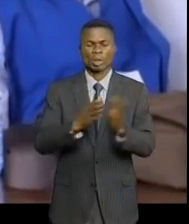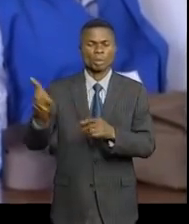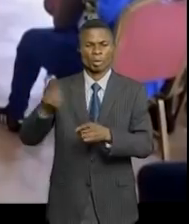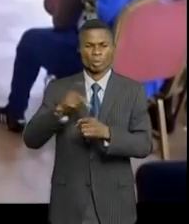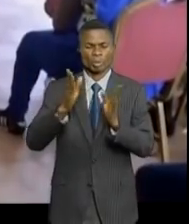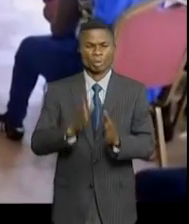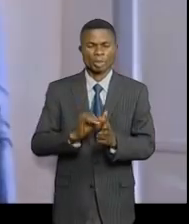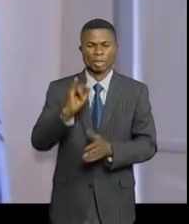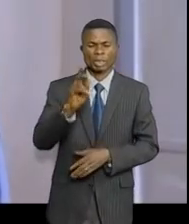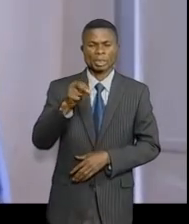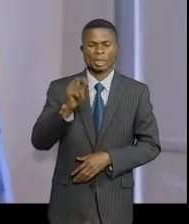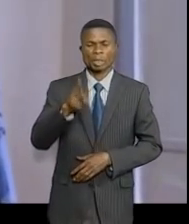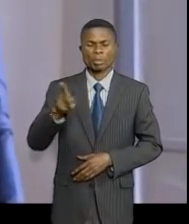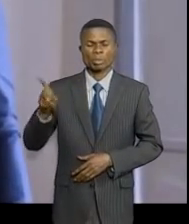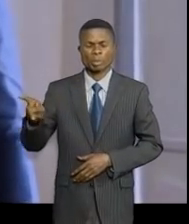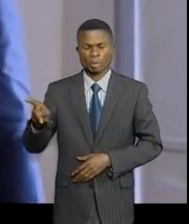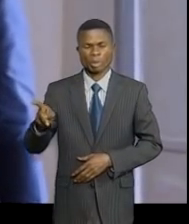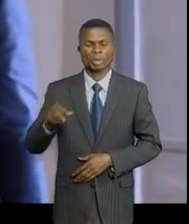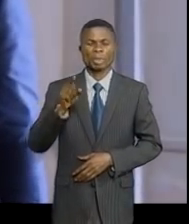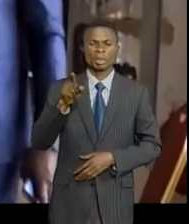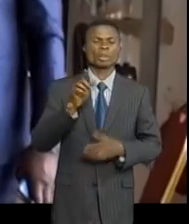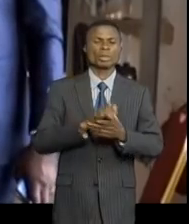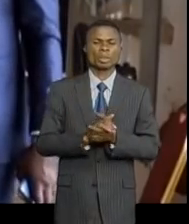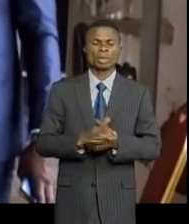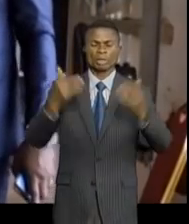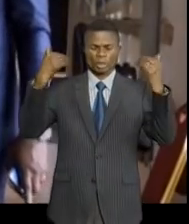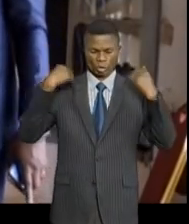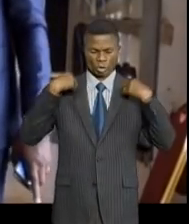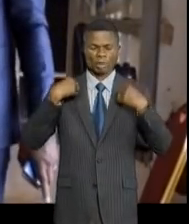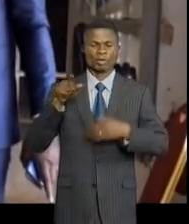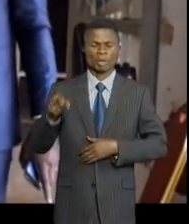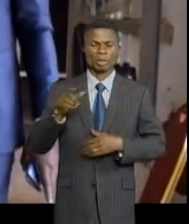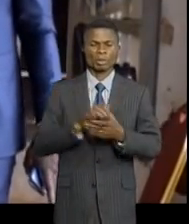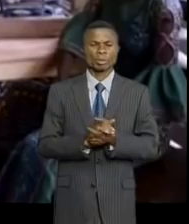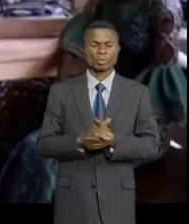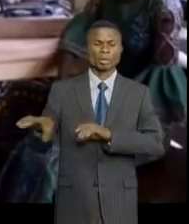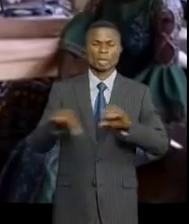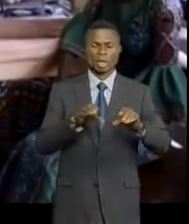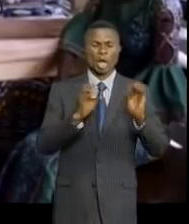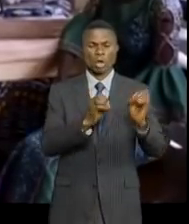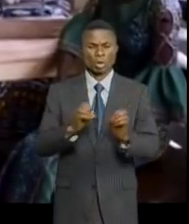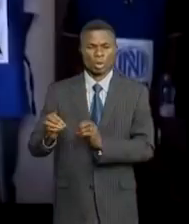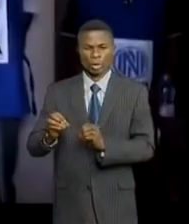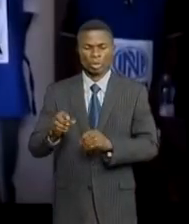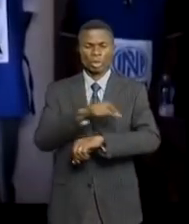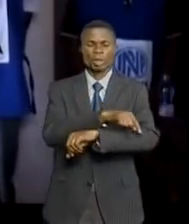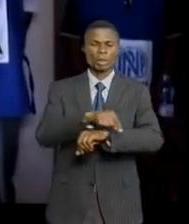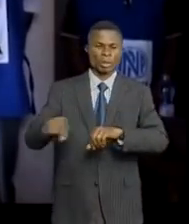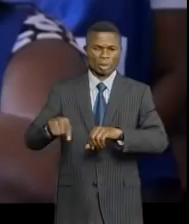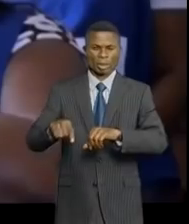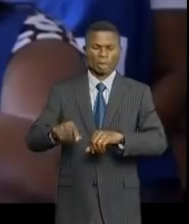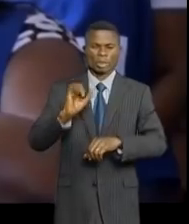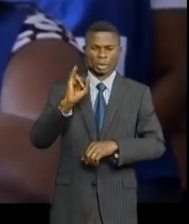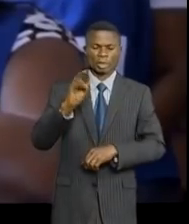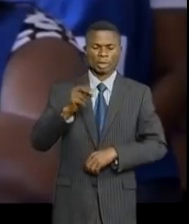professionnelle sous la houlette de M. Israël Djoko Chololo, chef de bureau de liaison. La cérémonie organisée dans les installations de l'INPP